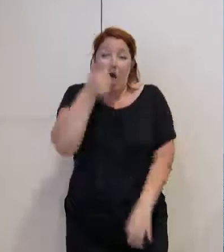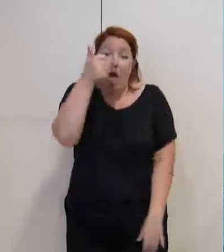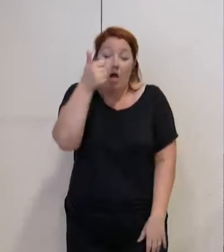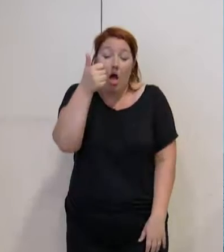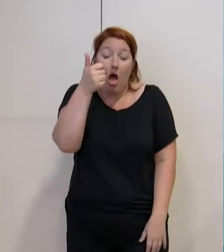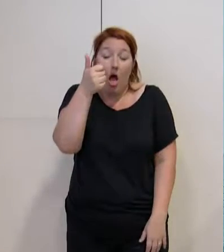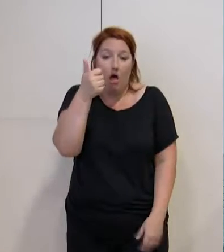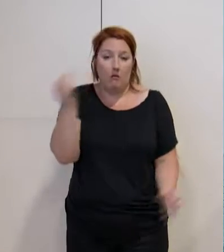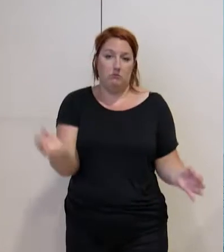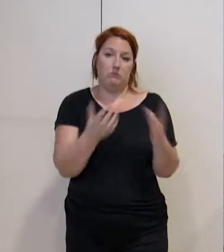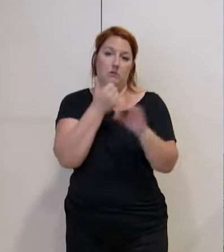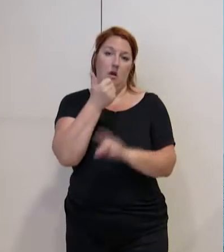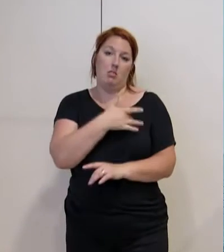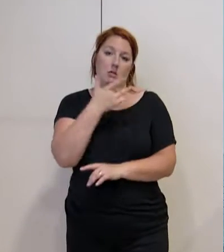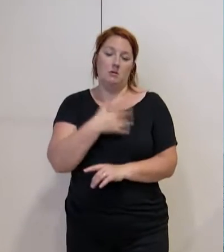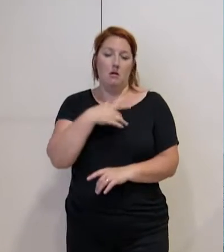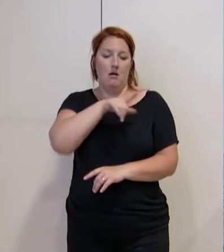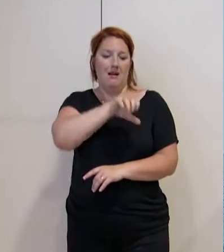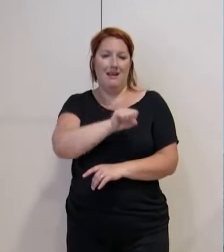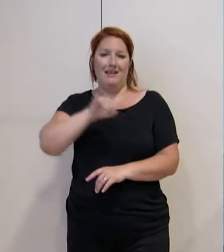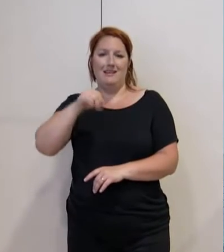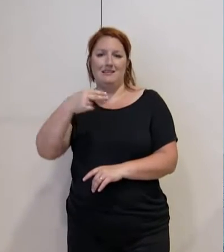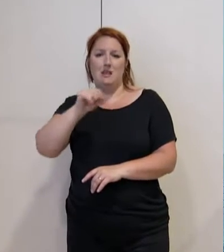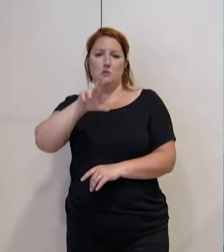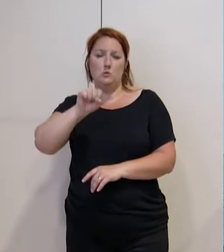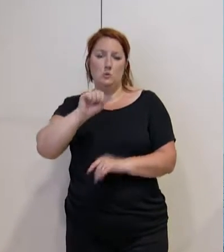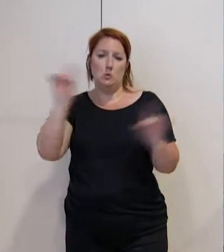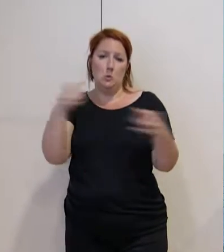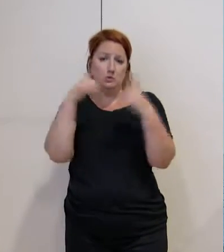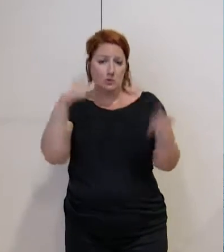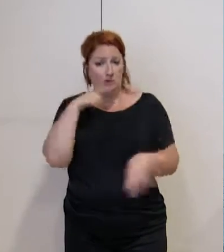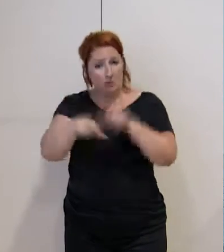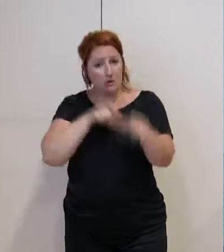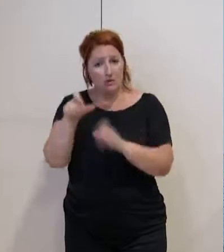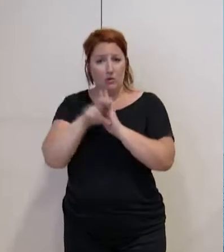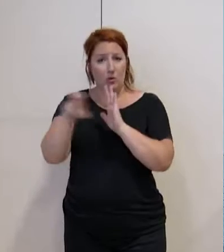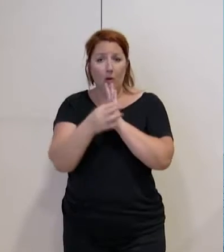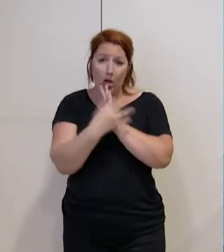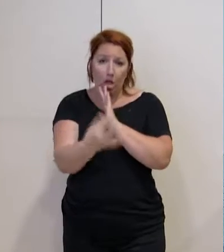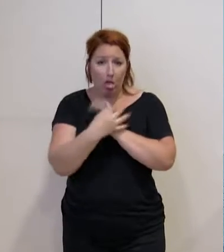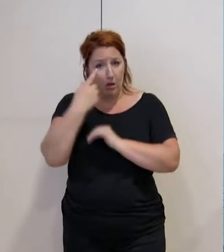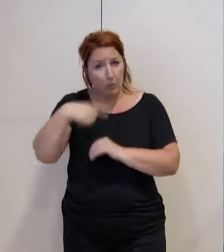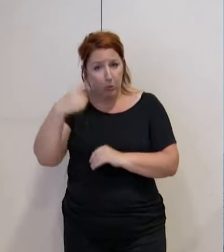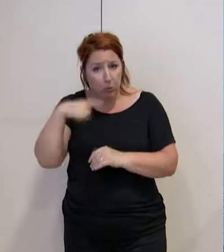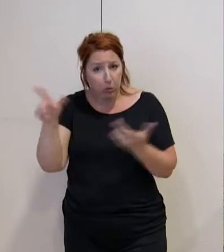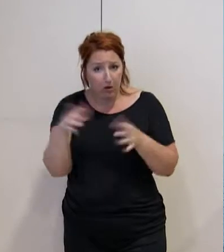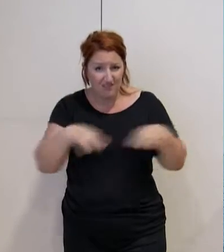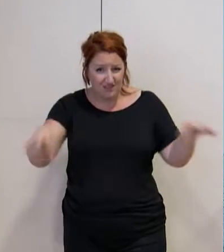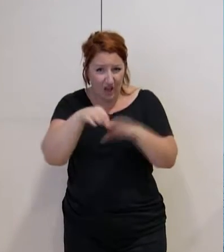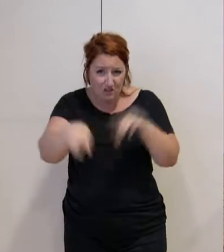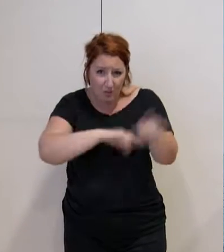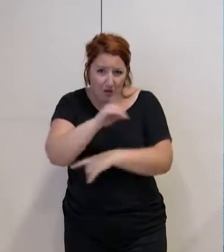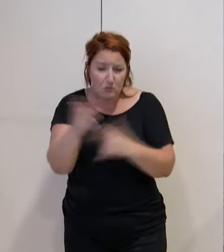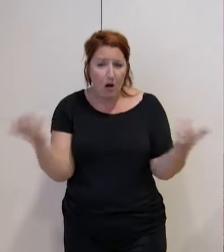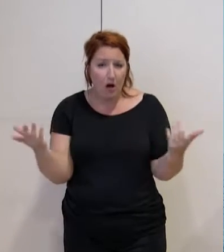Les Grenoblois paient le fonctionnement d'un établissement qui ne fonctionne pas ou alors qui est fermé au grand public. Vous avez organisé la fête des Tuiles,